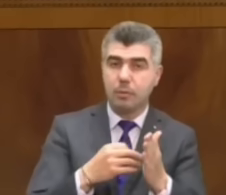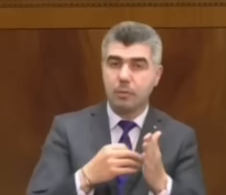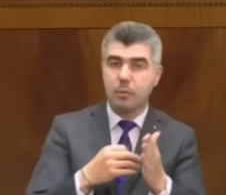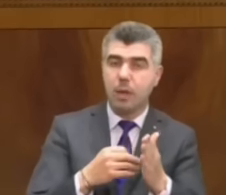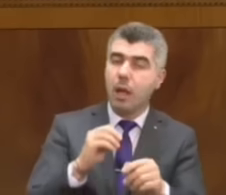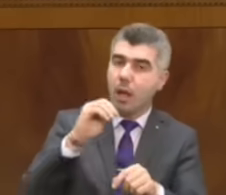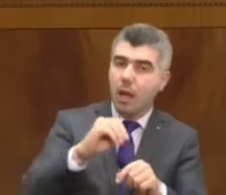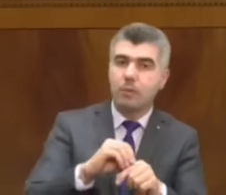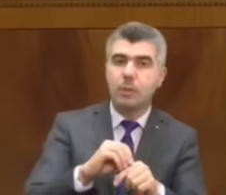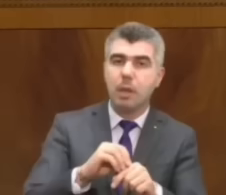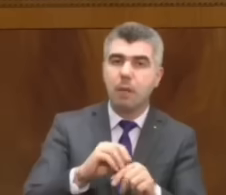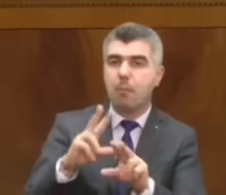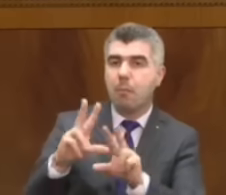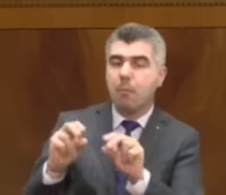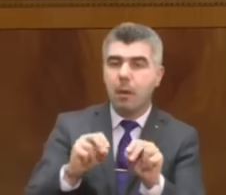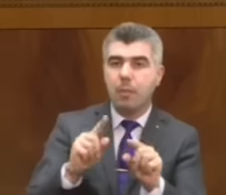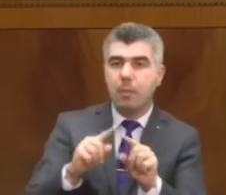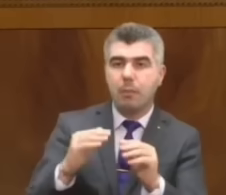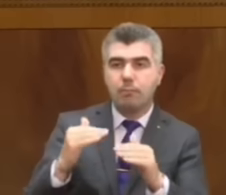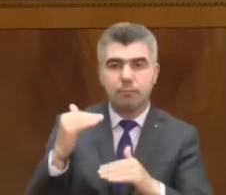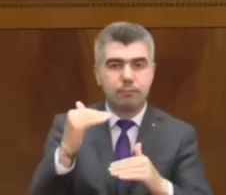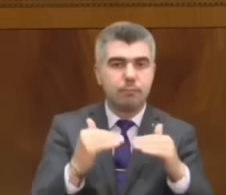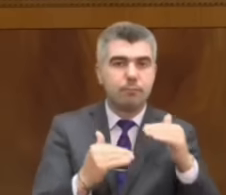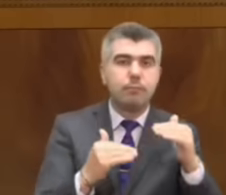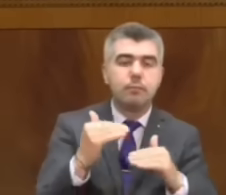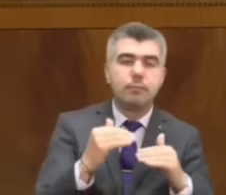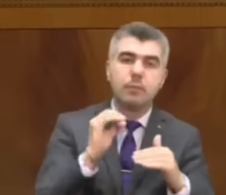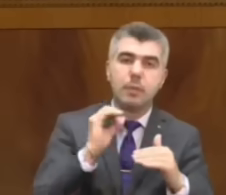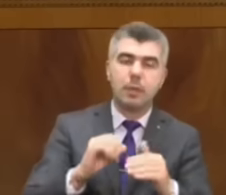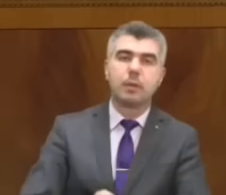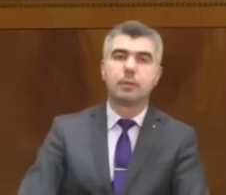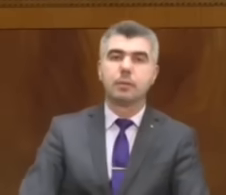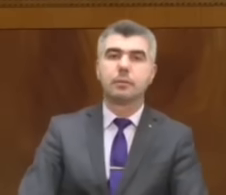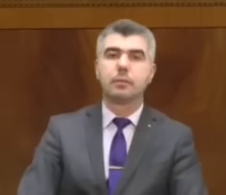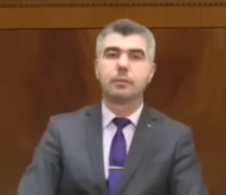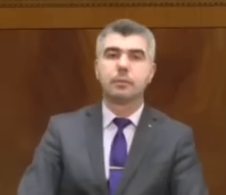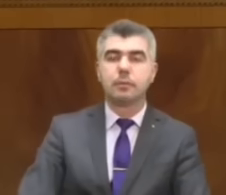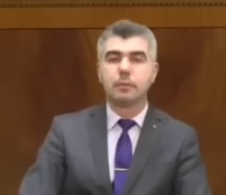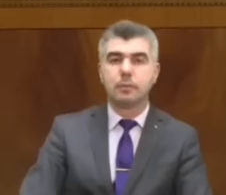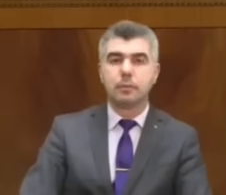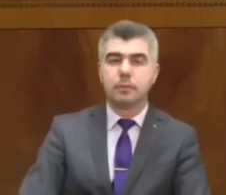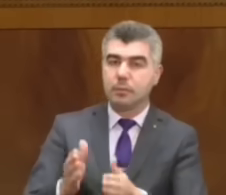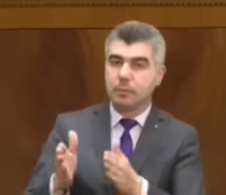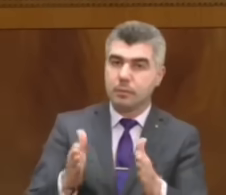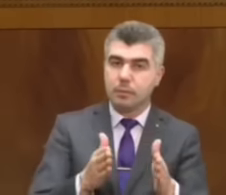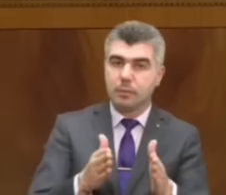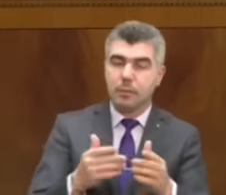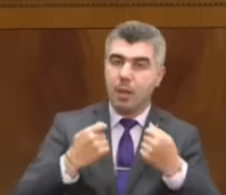في تكريس التباينات المجاليه. سيد الرئيس،